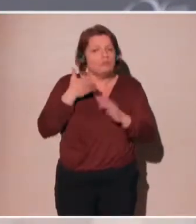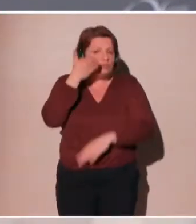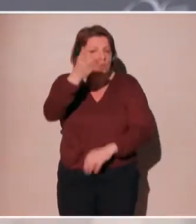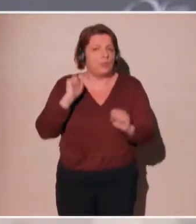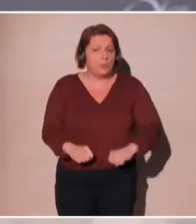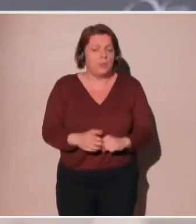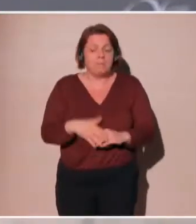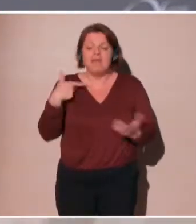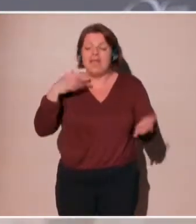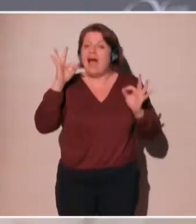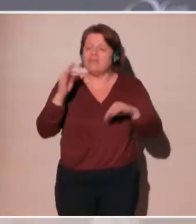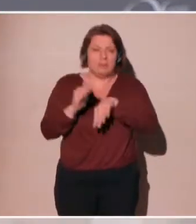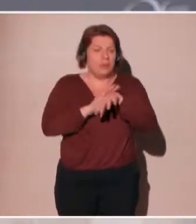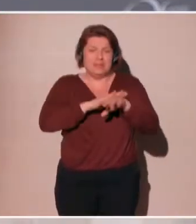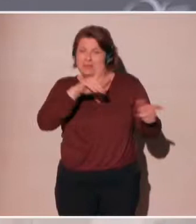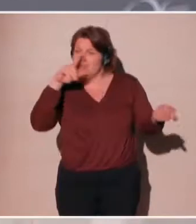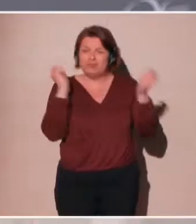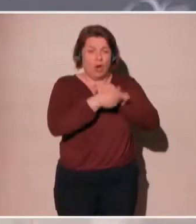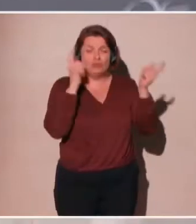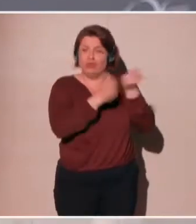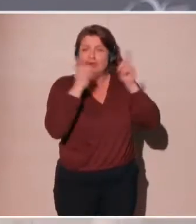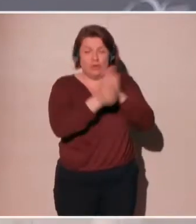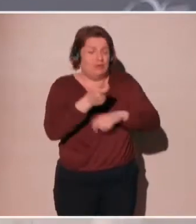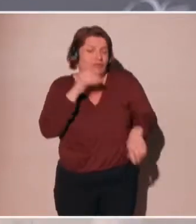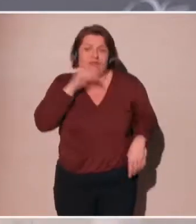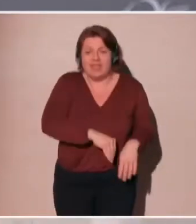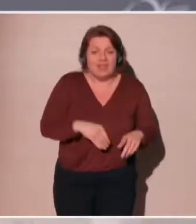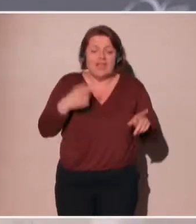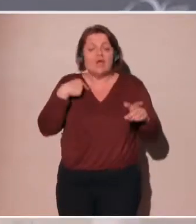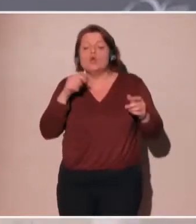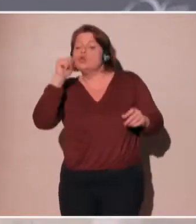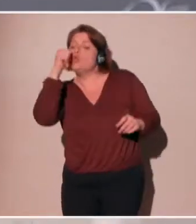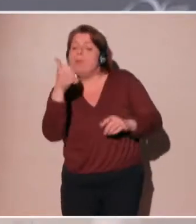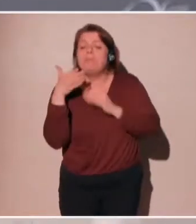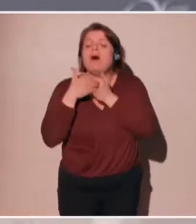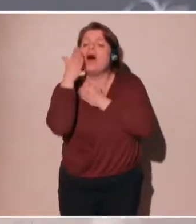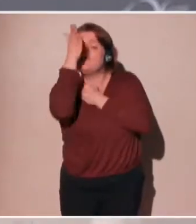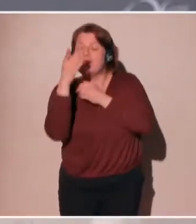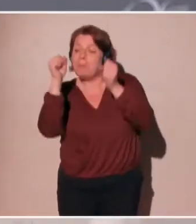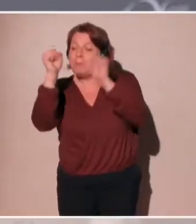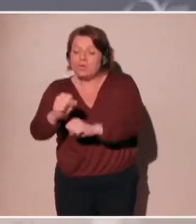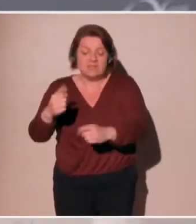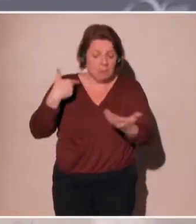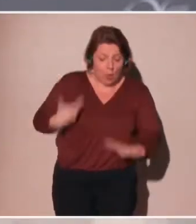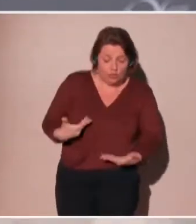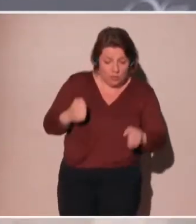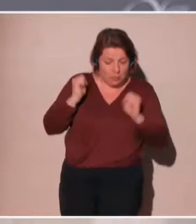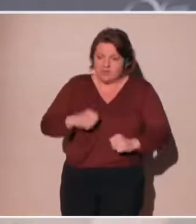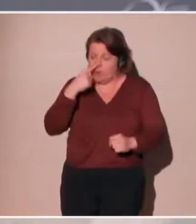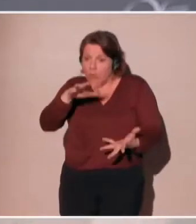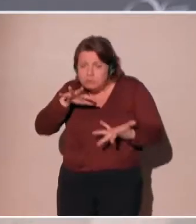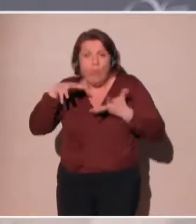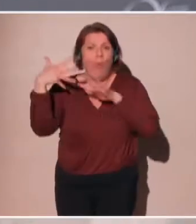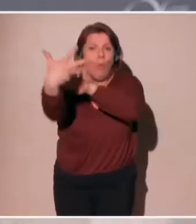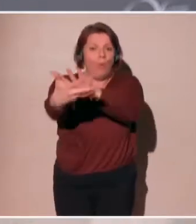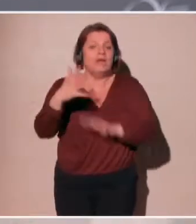les choses bougent à une telle vitesse. Ce qui sera possible demain est si différent de ce qui est possible aujourd'hui que j'ai peur de